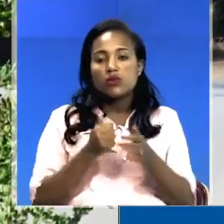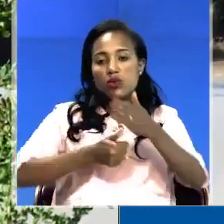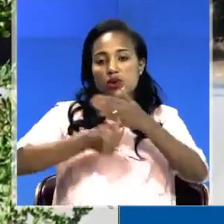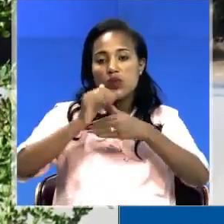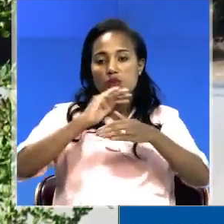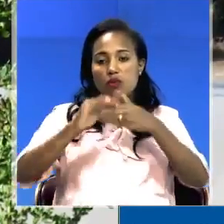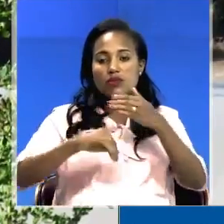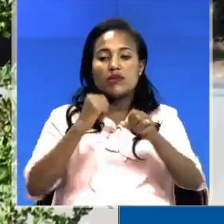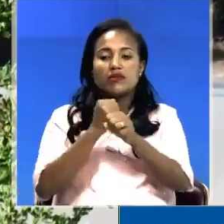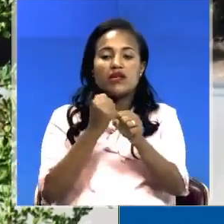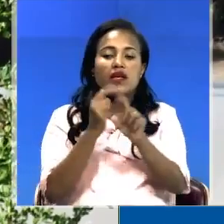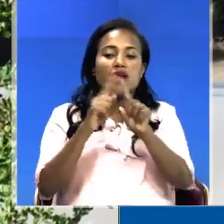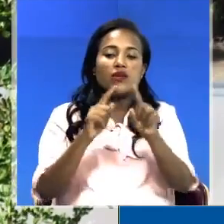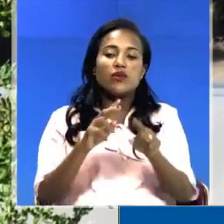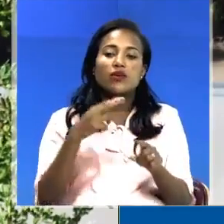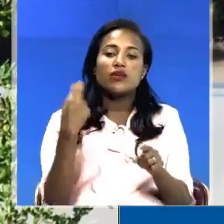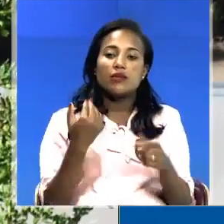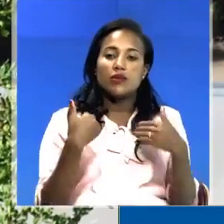የተለያዩ ነገሮች ጥቅም ይኖረዋል።